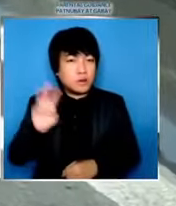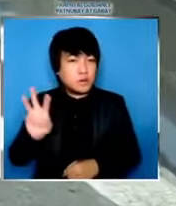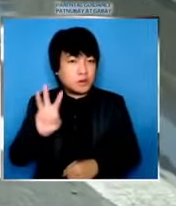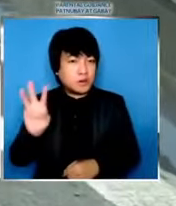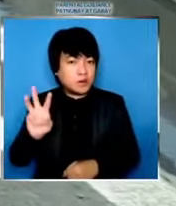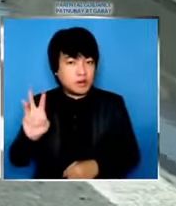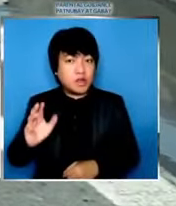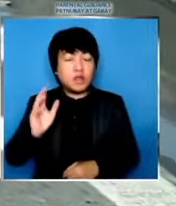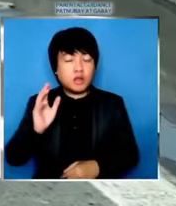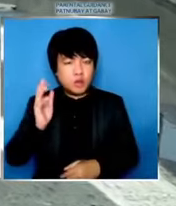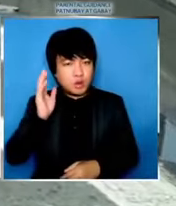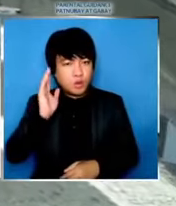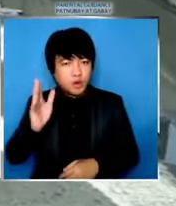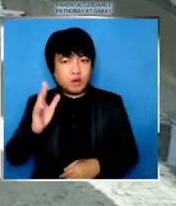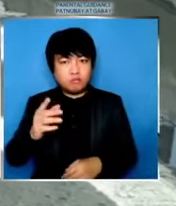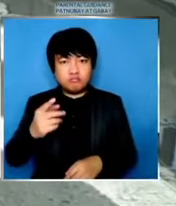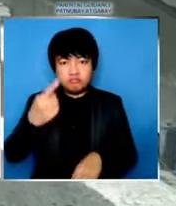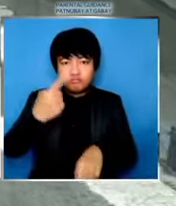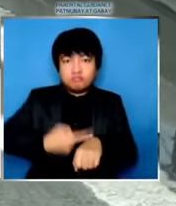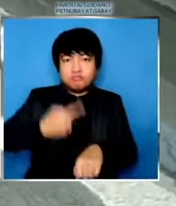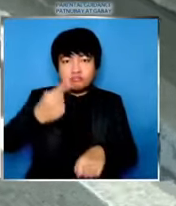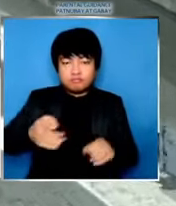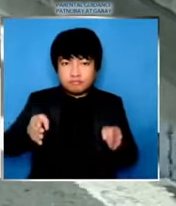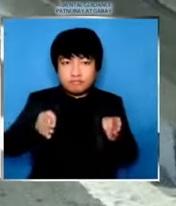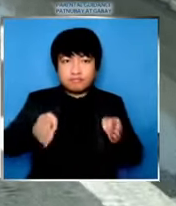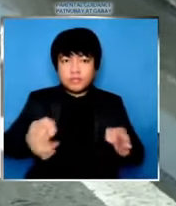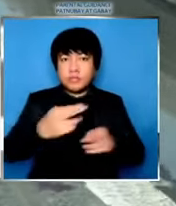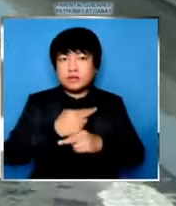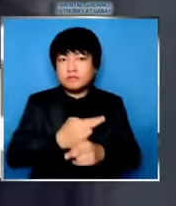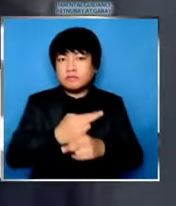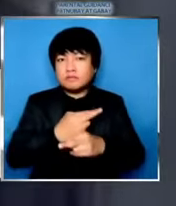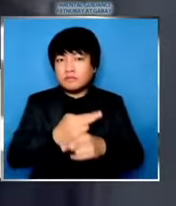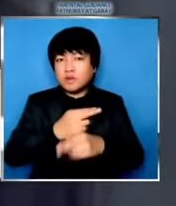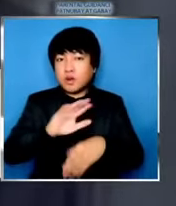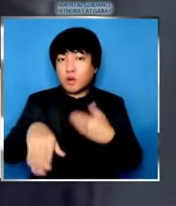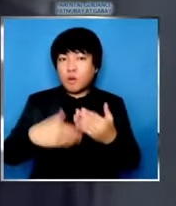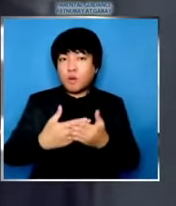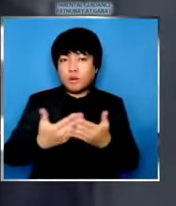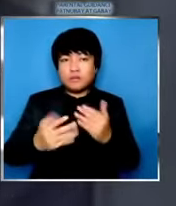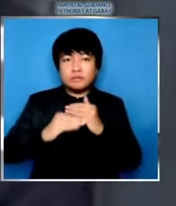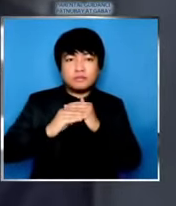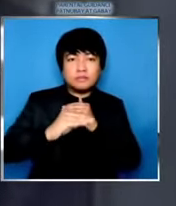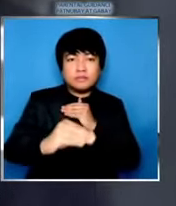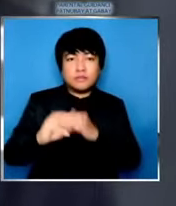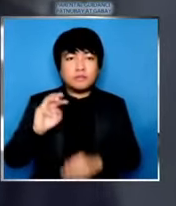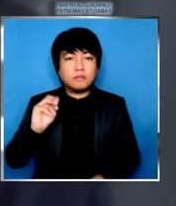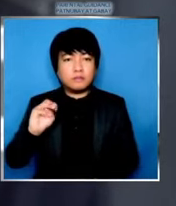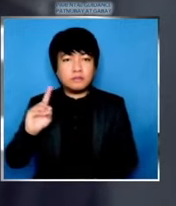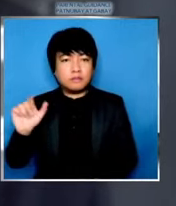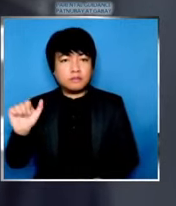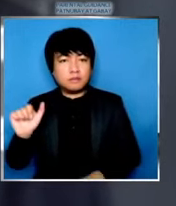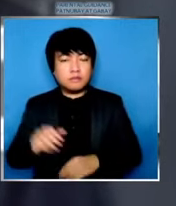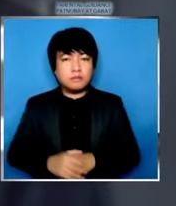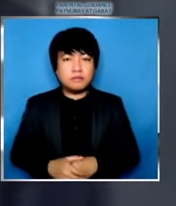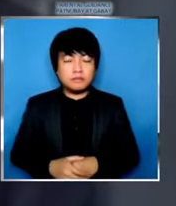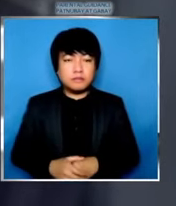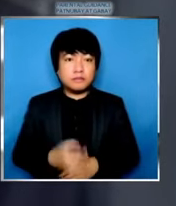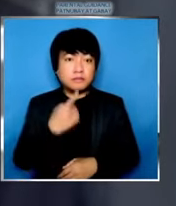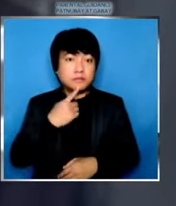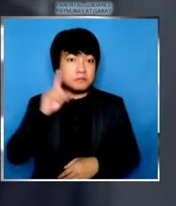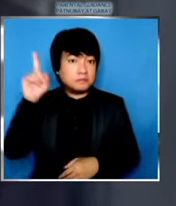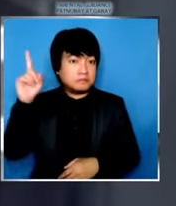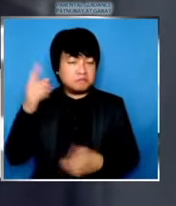Manila Development Authority o MMDA sa mga sirang kalsada sa EDSA. After that naman po, mas gaganda na siguro.